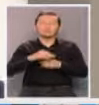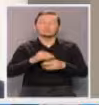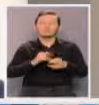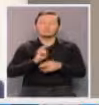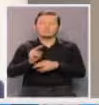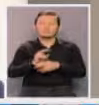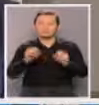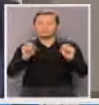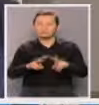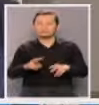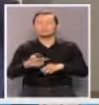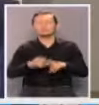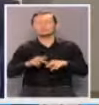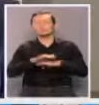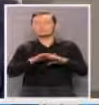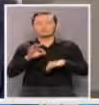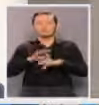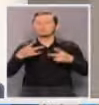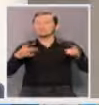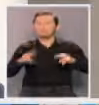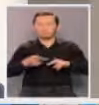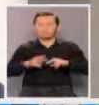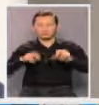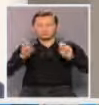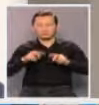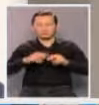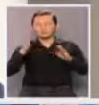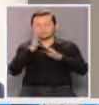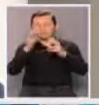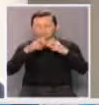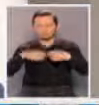алу жағын, мына халық ауырмасын дегенде осы технологияны использовать эту игру.